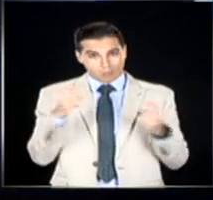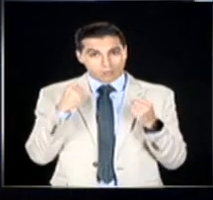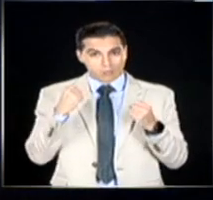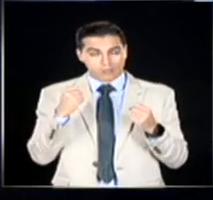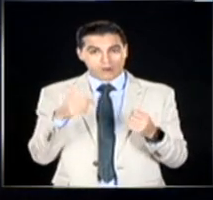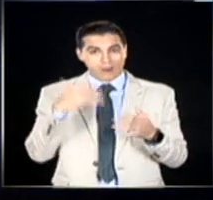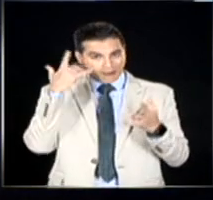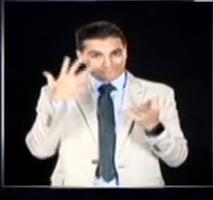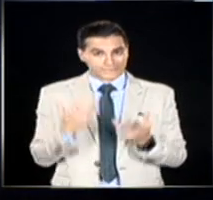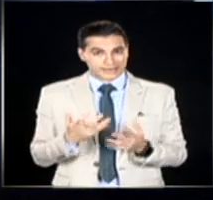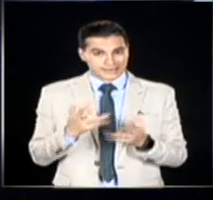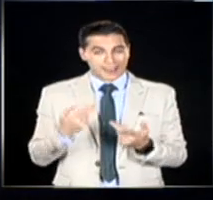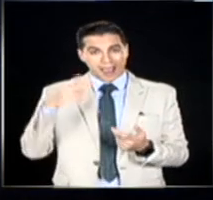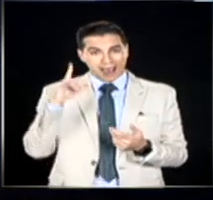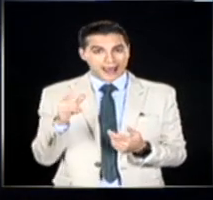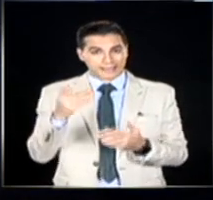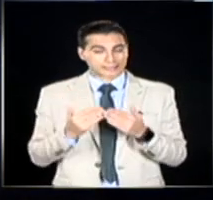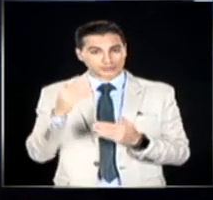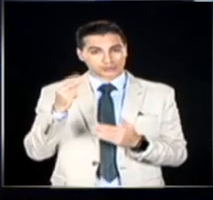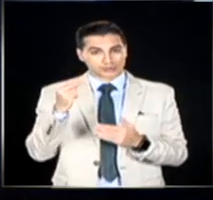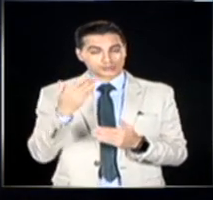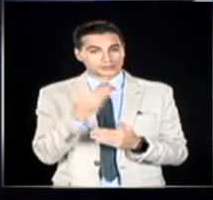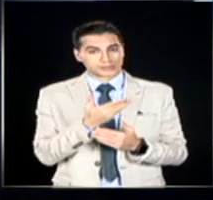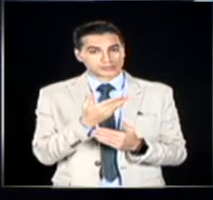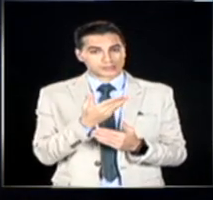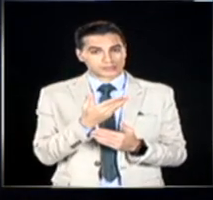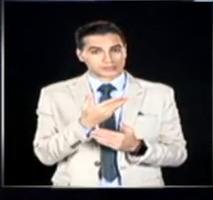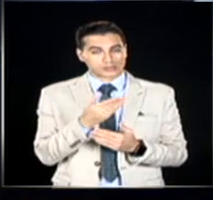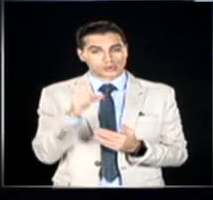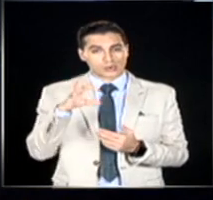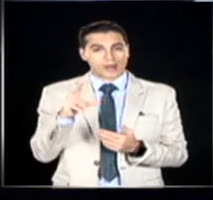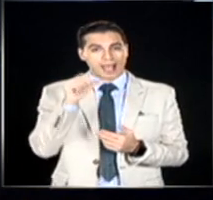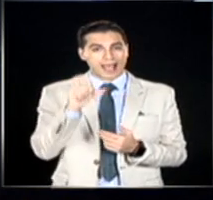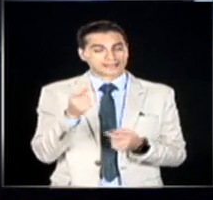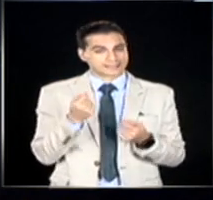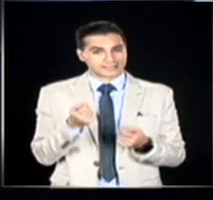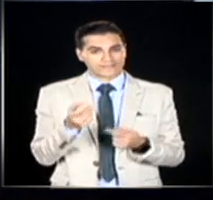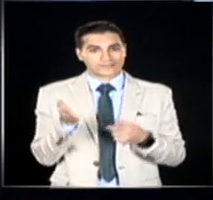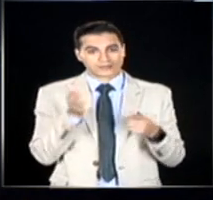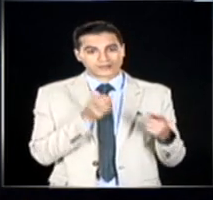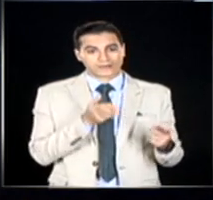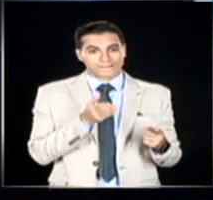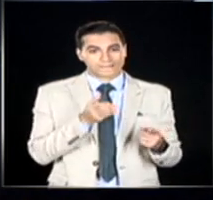بالنتيجة. علي ثروت 20، نورهان شعبان مفيش نقاط،